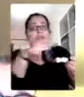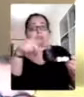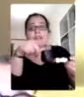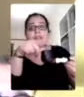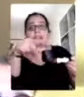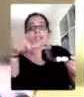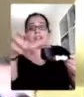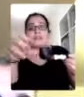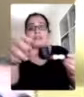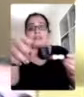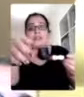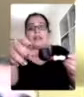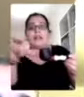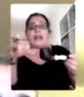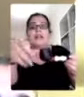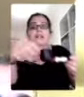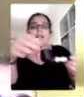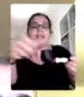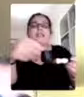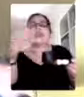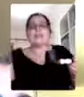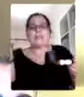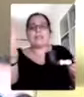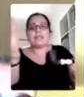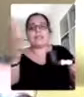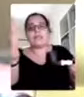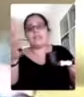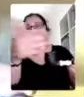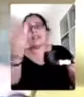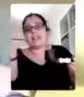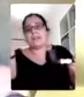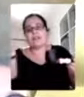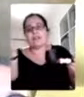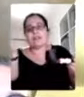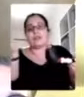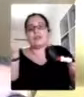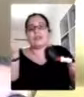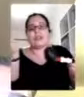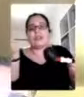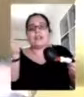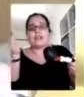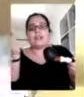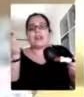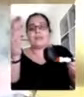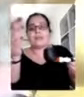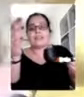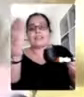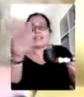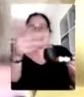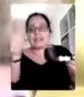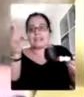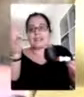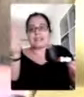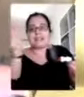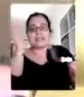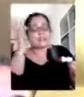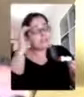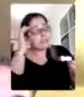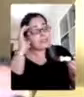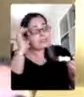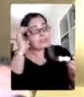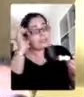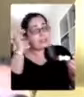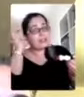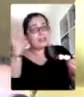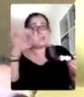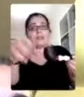daha evvel grupta da açıklamıştım. Hani bir yöntem değil bu. Hiç sallamasam da olur. Ama biraz nizam intizam takıntısı var